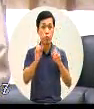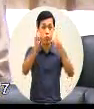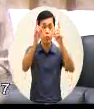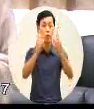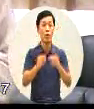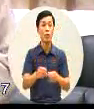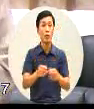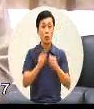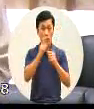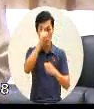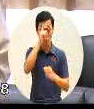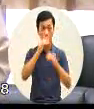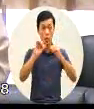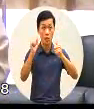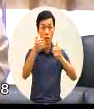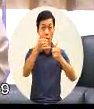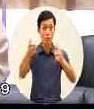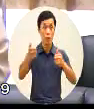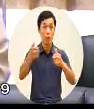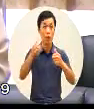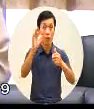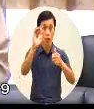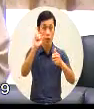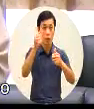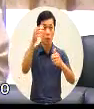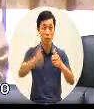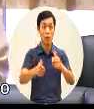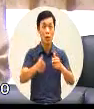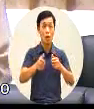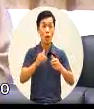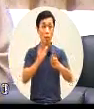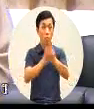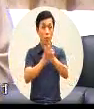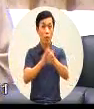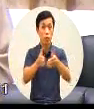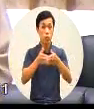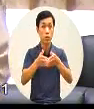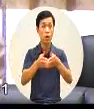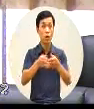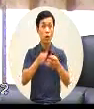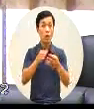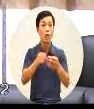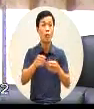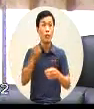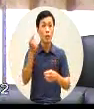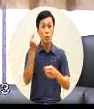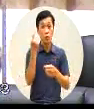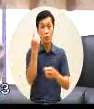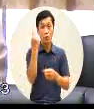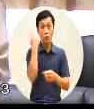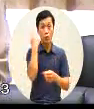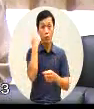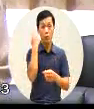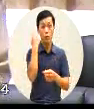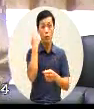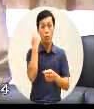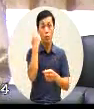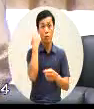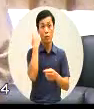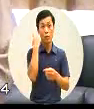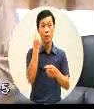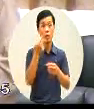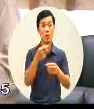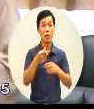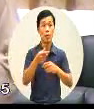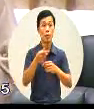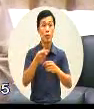阿妈拜托议长，那到出钱的那里吼。迄、那个正万好无过，去年有准年有过，去年咱高雄县市